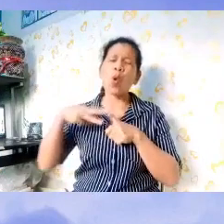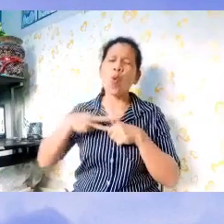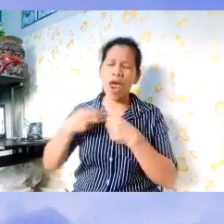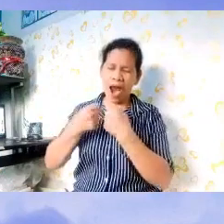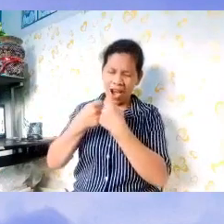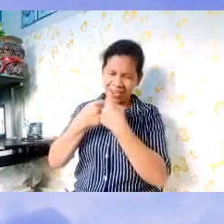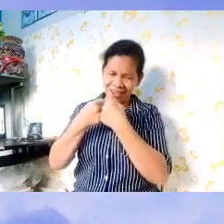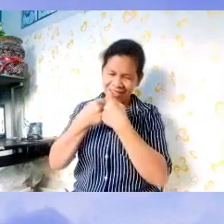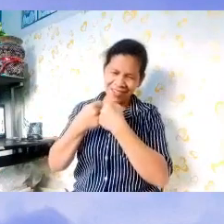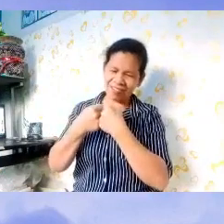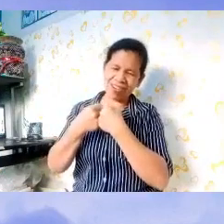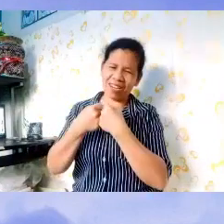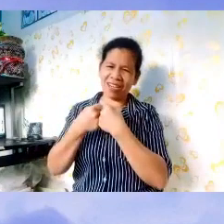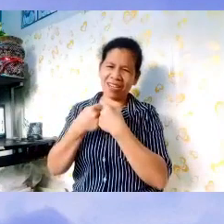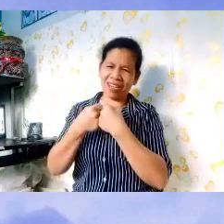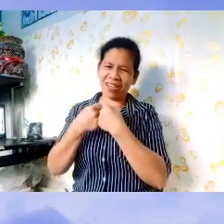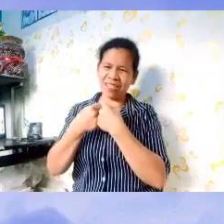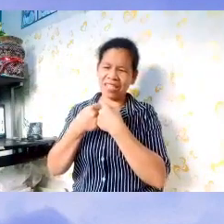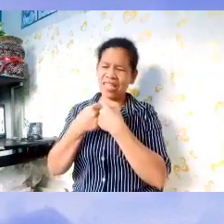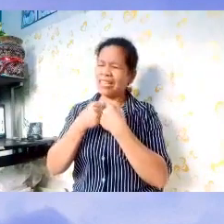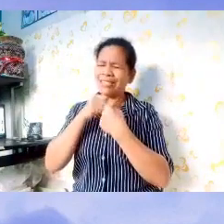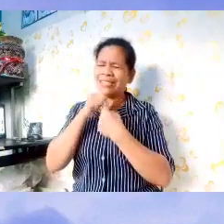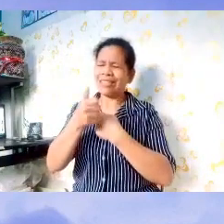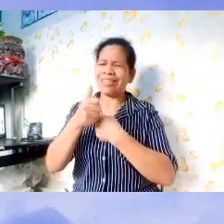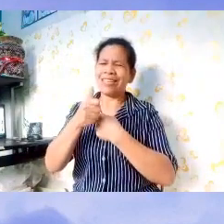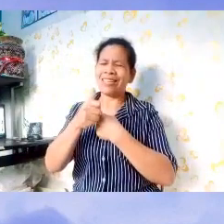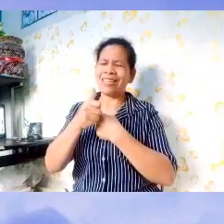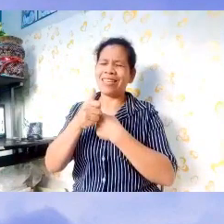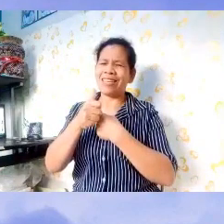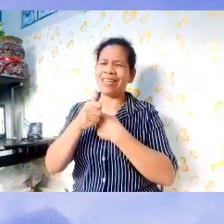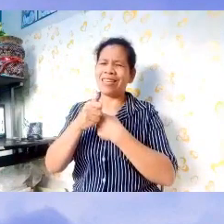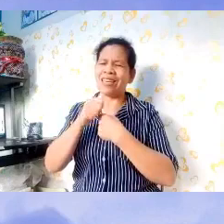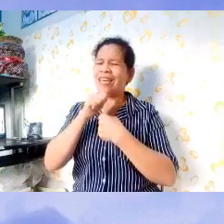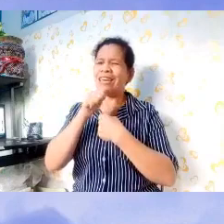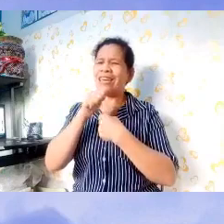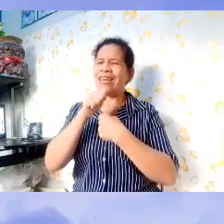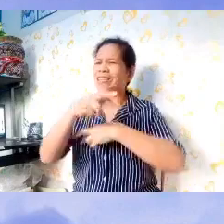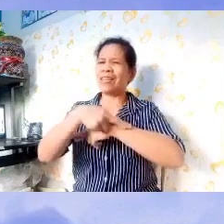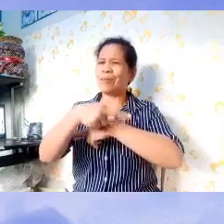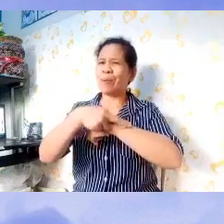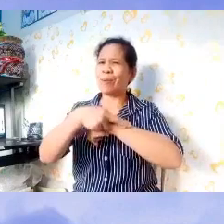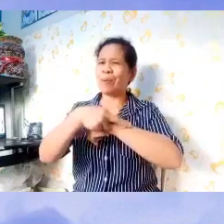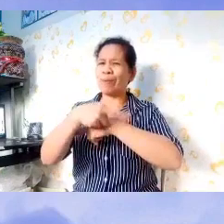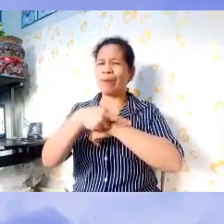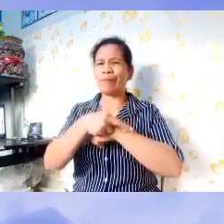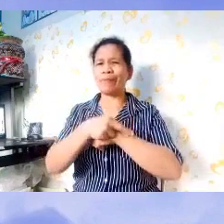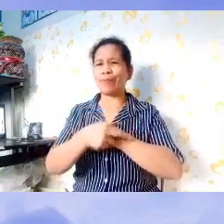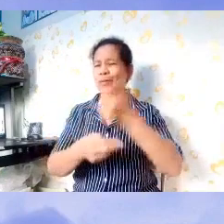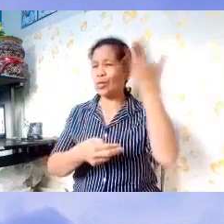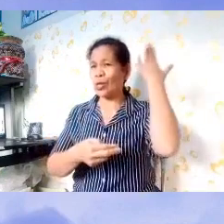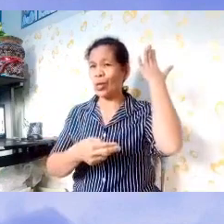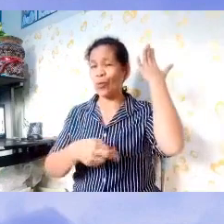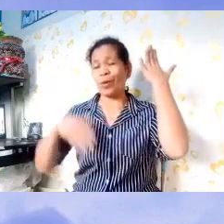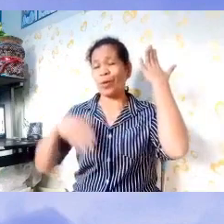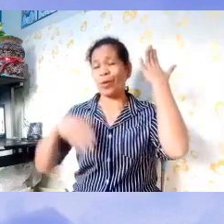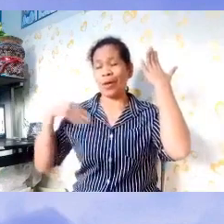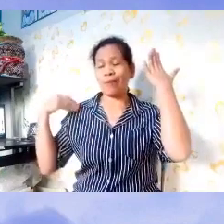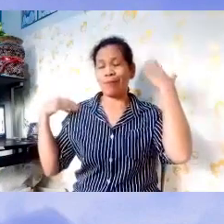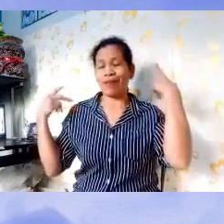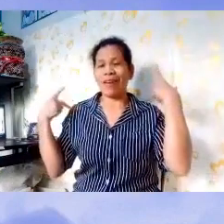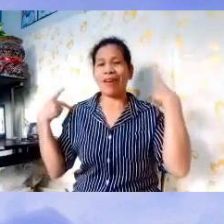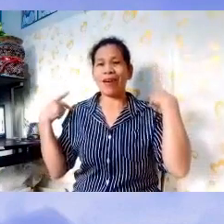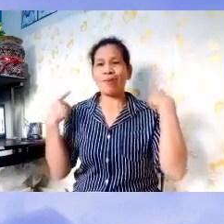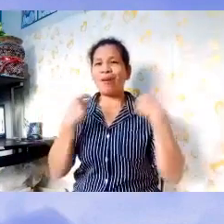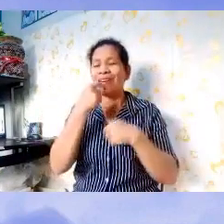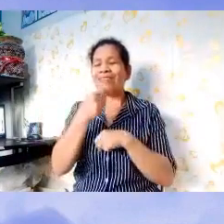Wala pong pahinga. Meron kaming expression noong mga kabataan kami. Sabi doon ay, ihi lang ang